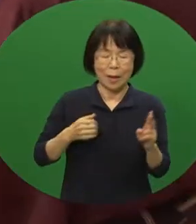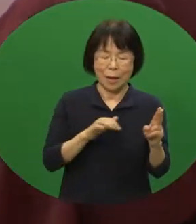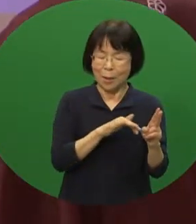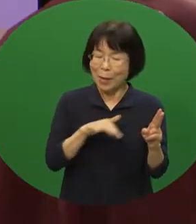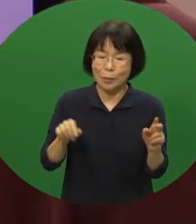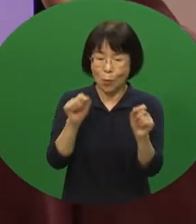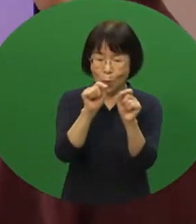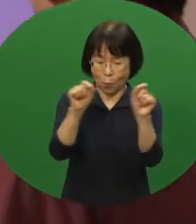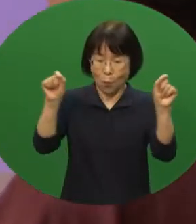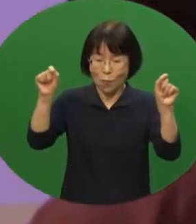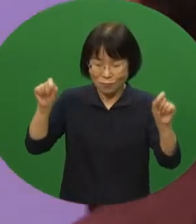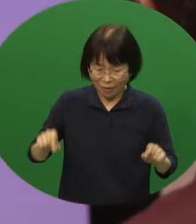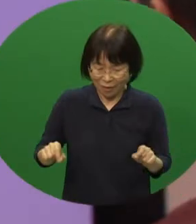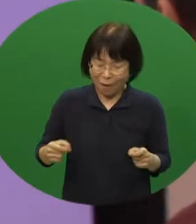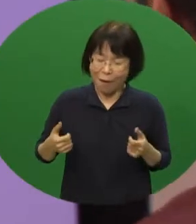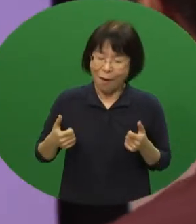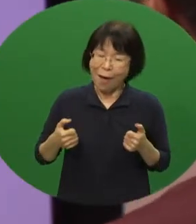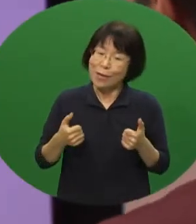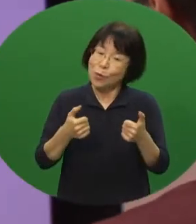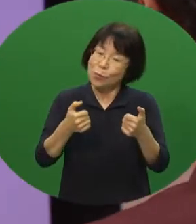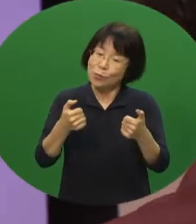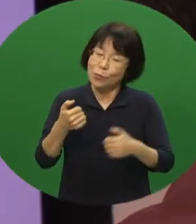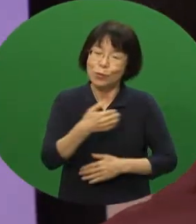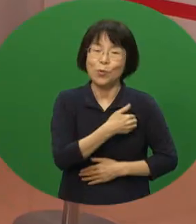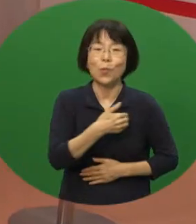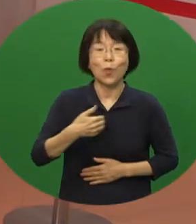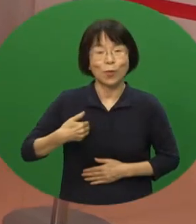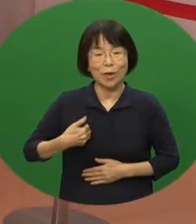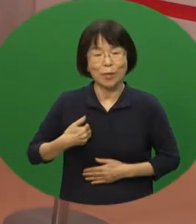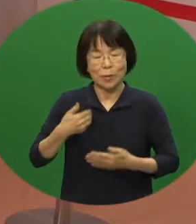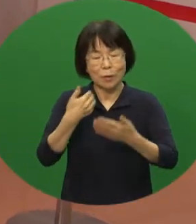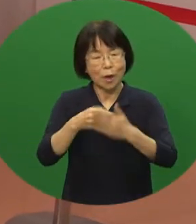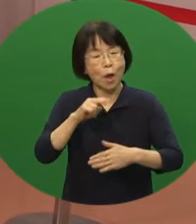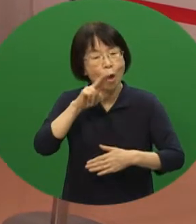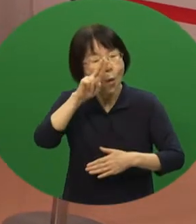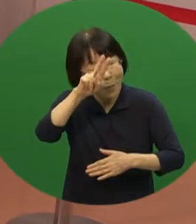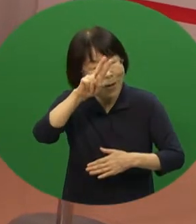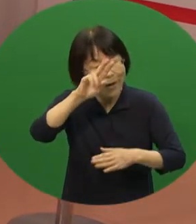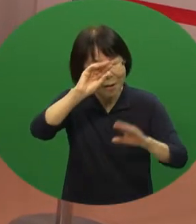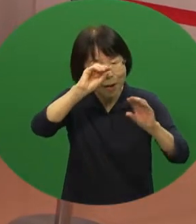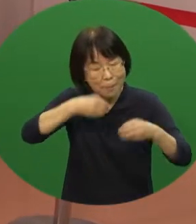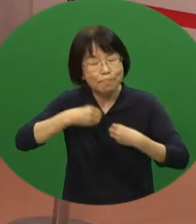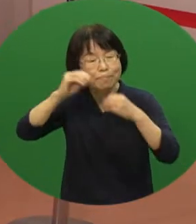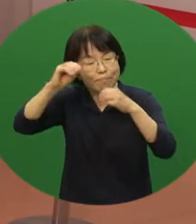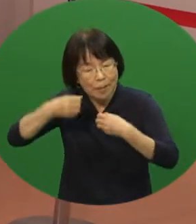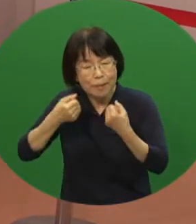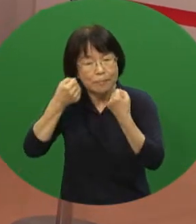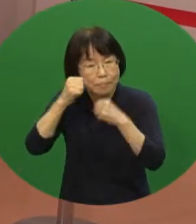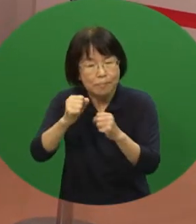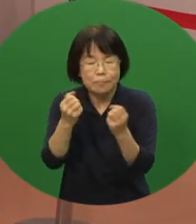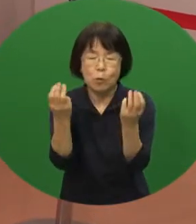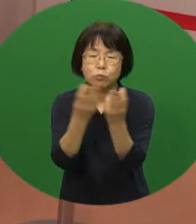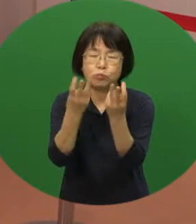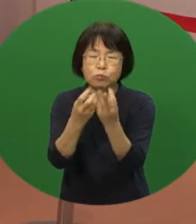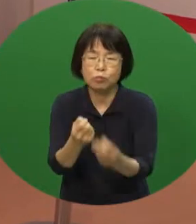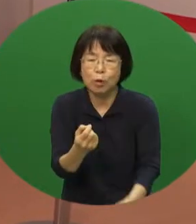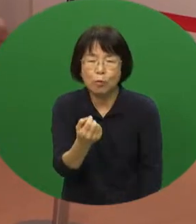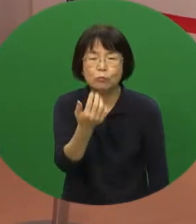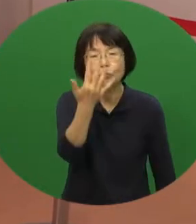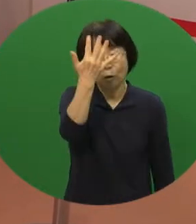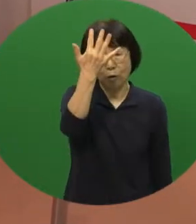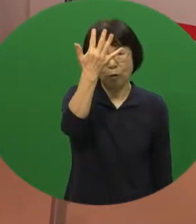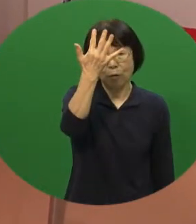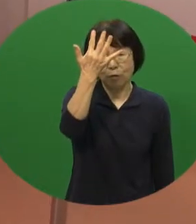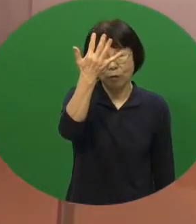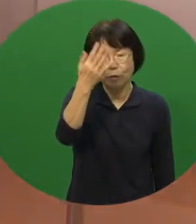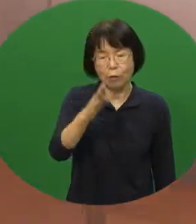そして なかなか難しいポーズですね。 ゲームも楽しめます。画面に映し出されるキャラクターと同じポーズを決め